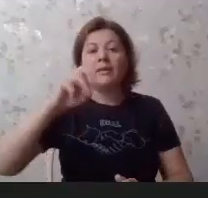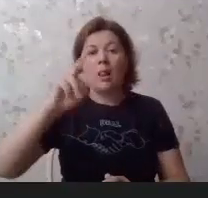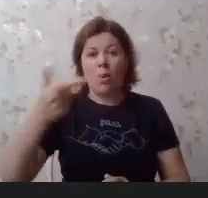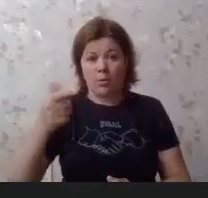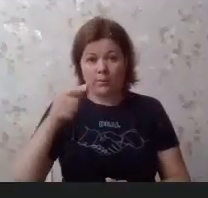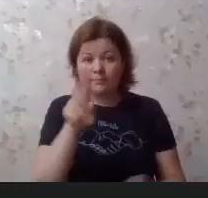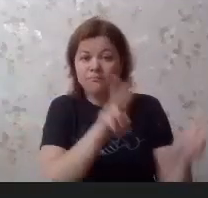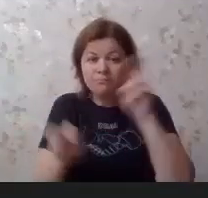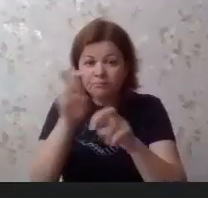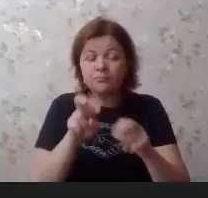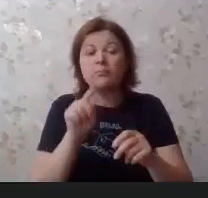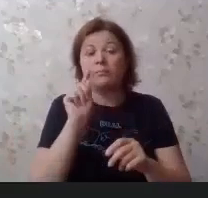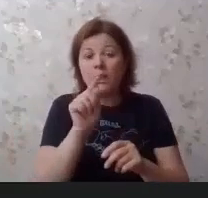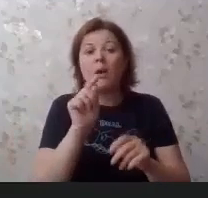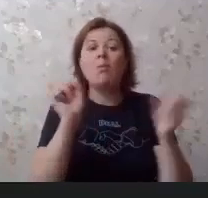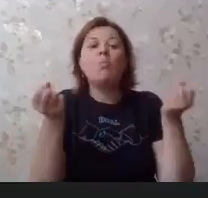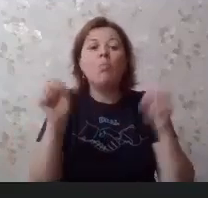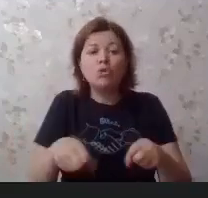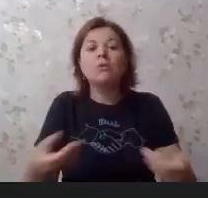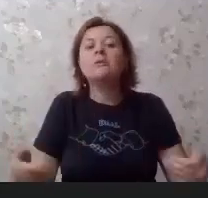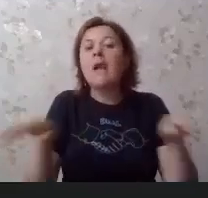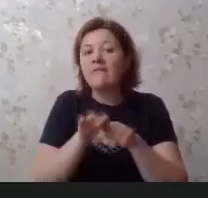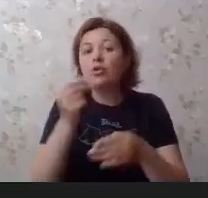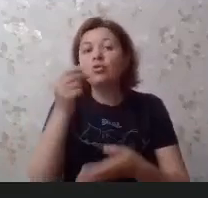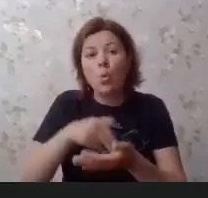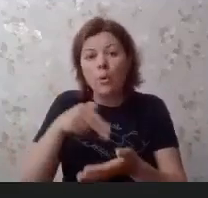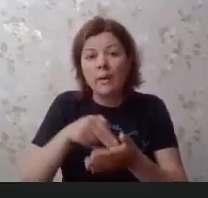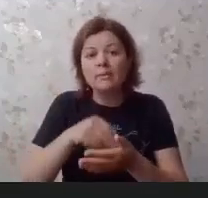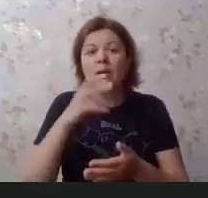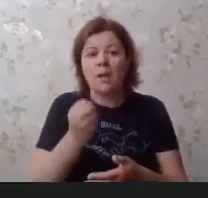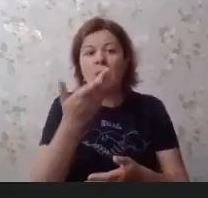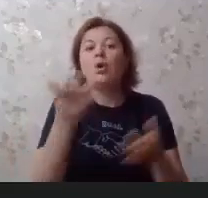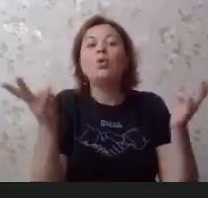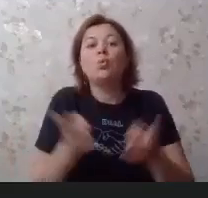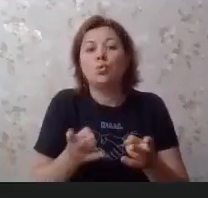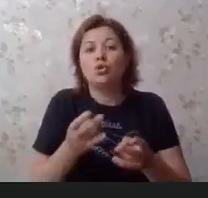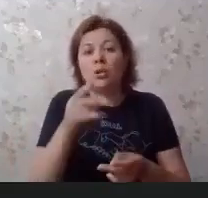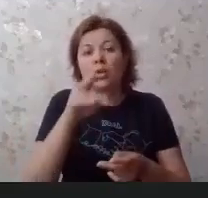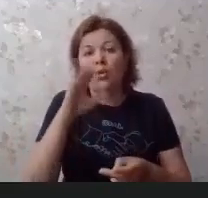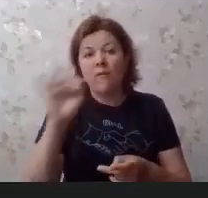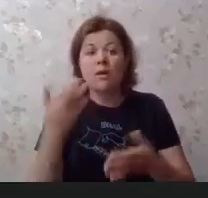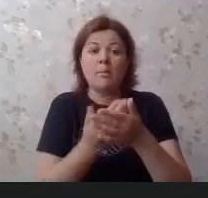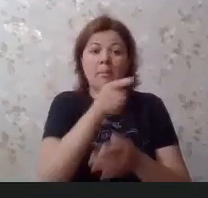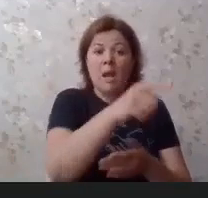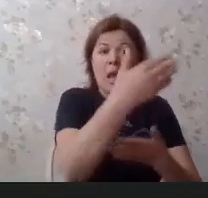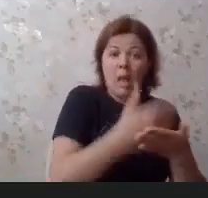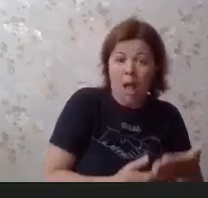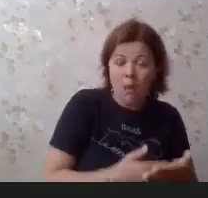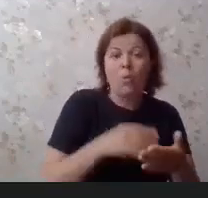Ну, соответственно, вы можете сравнить цены на необходимый товар вашего поставщика и других магазинов.